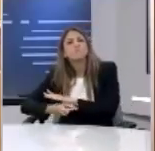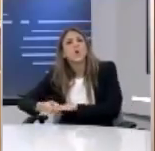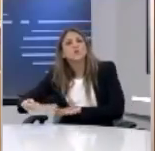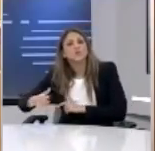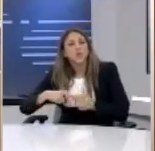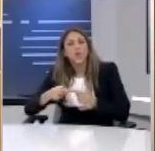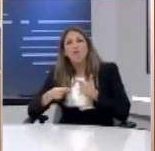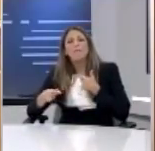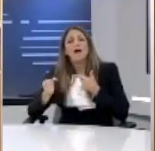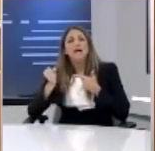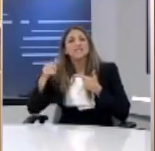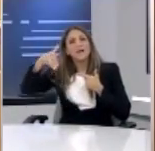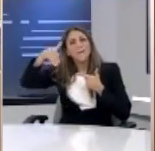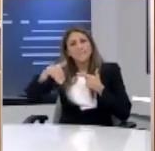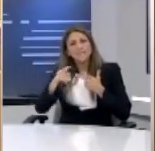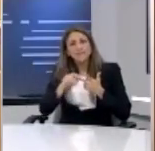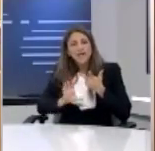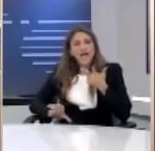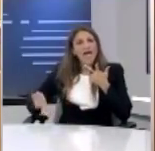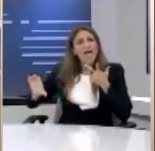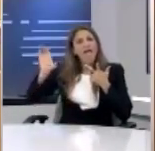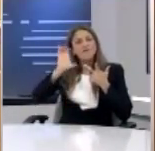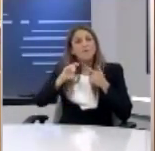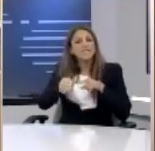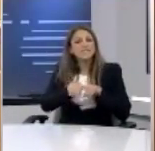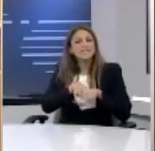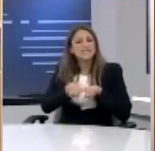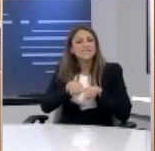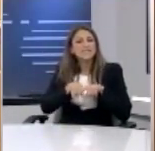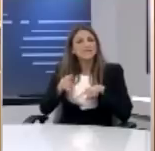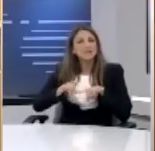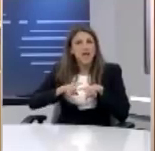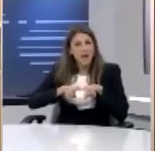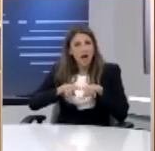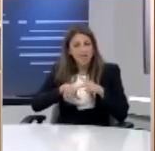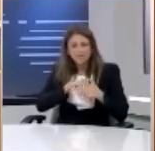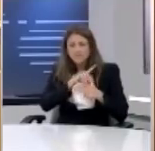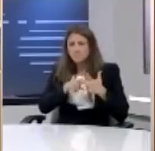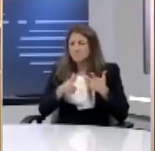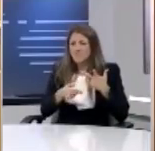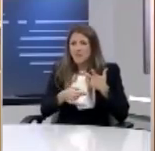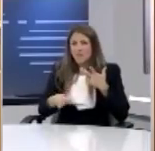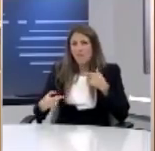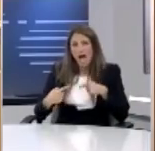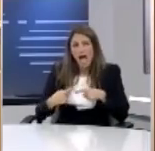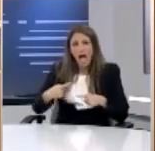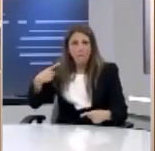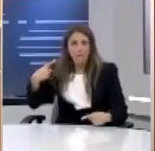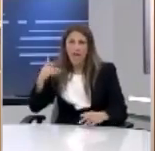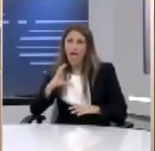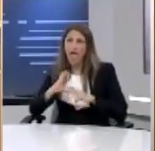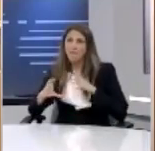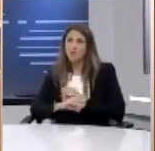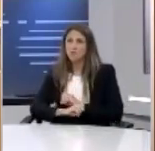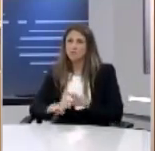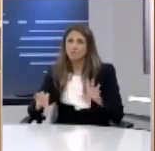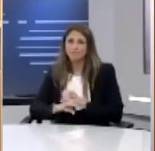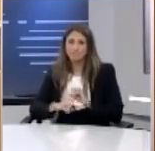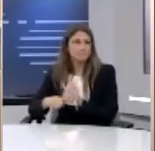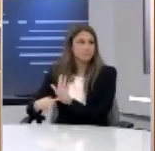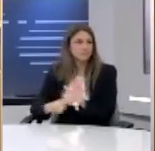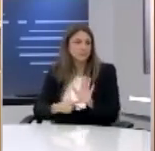διεθνείς σχέσεις της χώρας δεν είναι ζήτημα απλής επικοινωνιακής διαχείρισης. Όταν θα